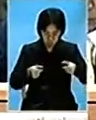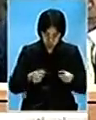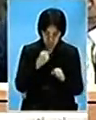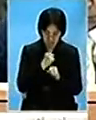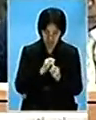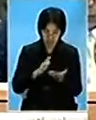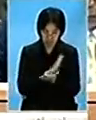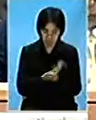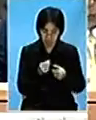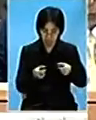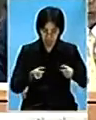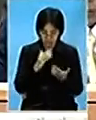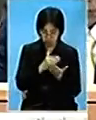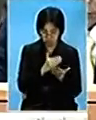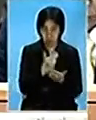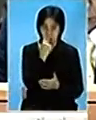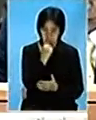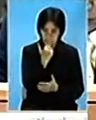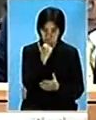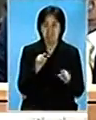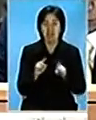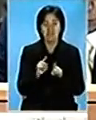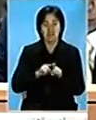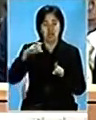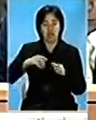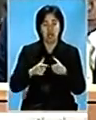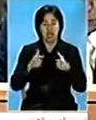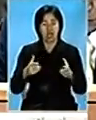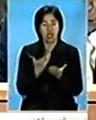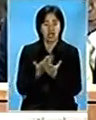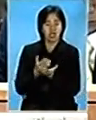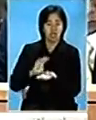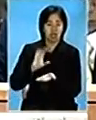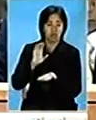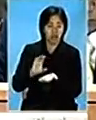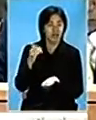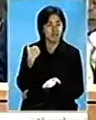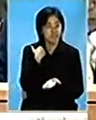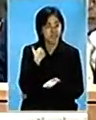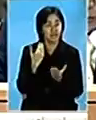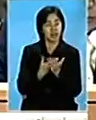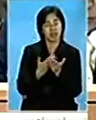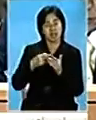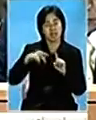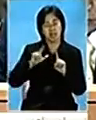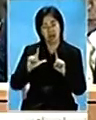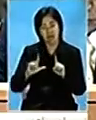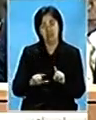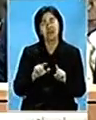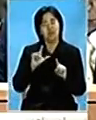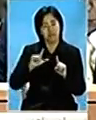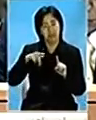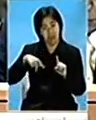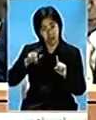ทำรายงานเข้ามาไม่แพ้หน่วยงานใหญ่ๆที่รับงบประมาณไปจากสภานี้เป็นพันล้านเป็นหลายพันล้านเลย